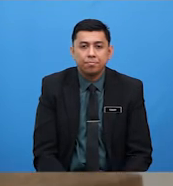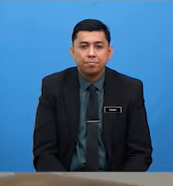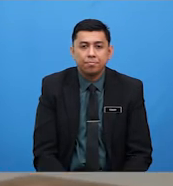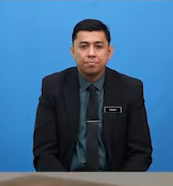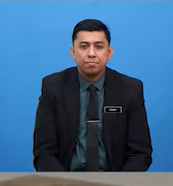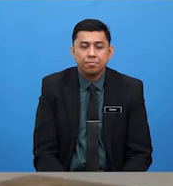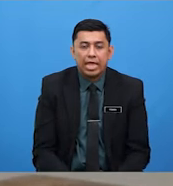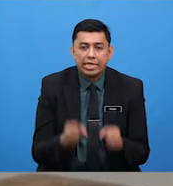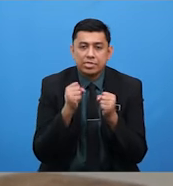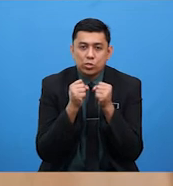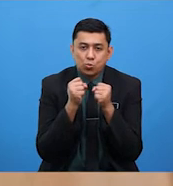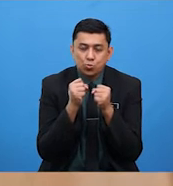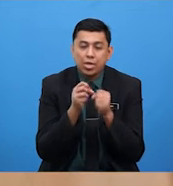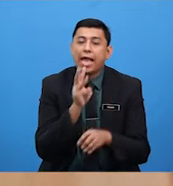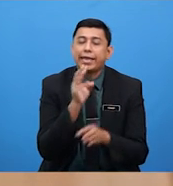okey, kita ada ais,